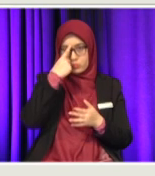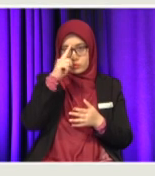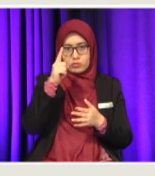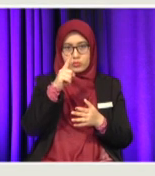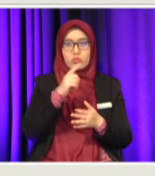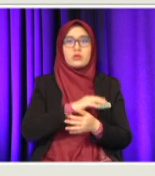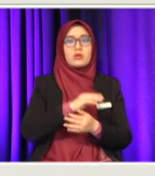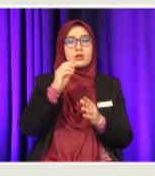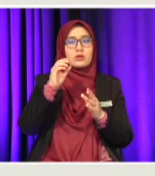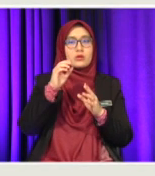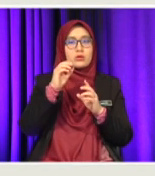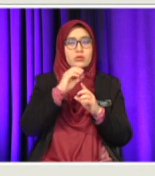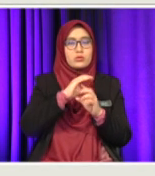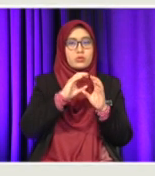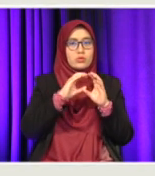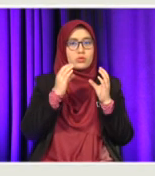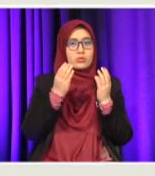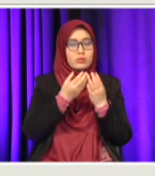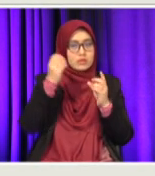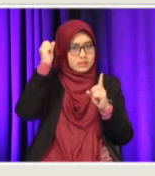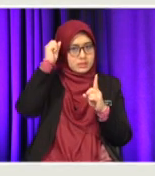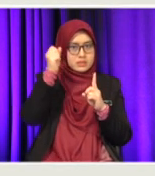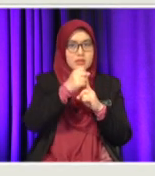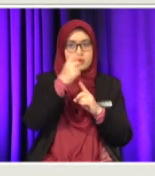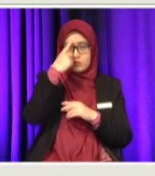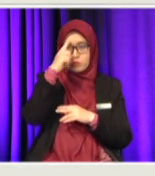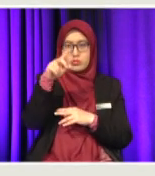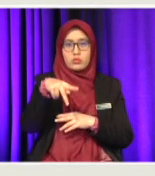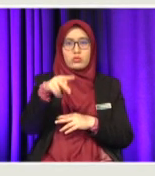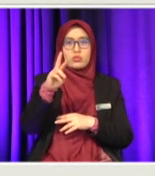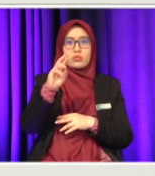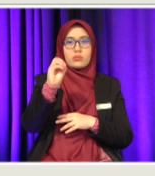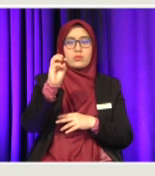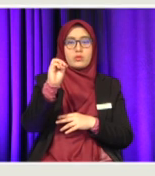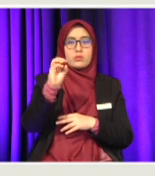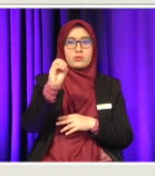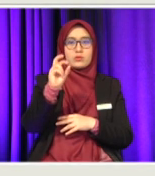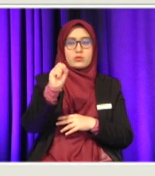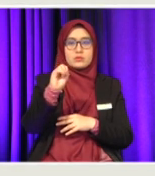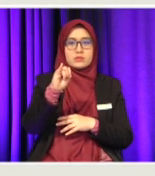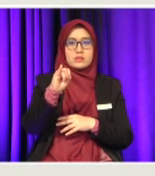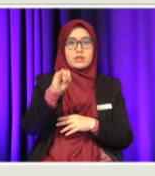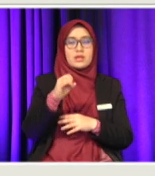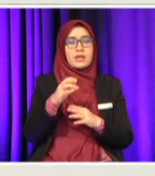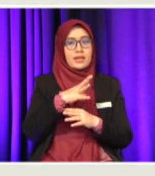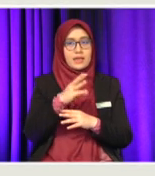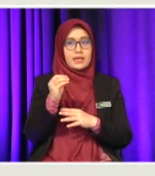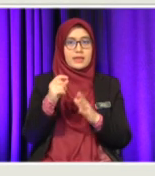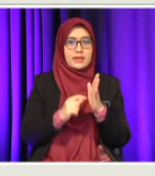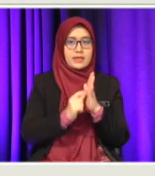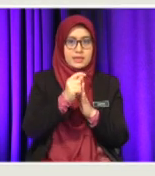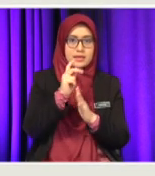bertujuan untuk mempromosikan memperkenalkan meningkatkan atau melariskan jualan sesuatu produk